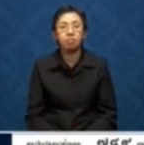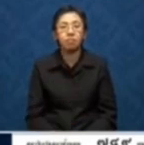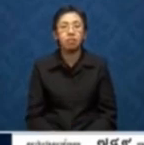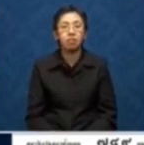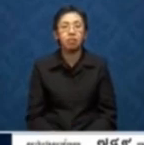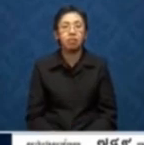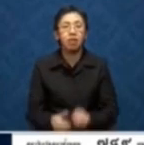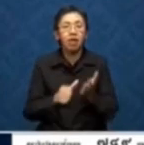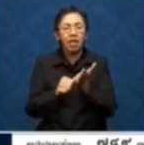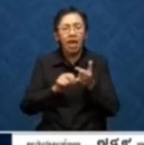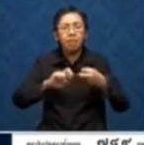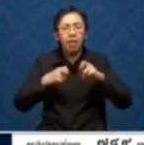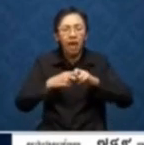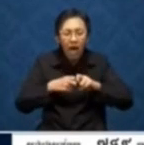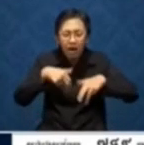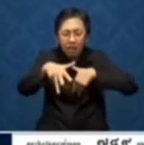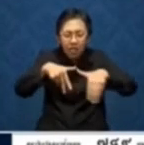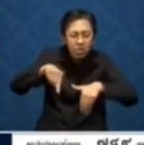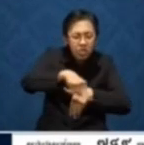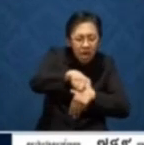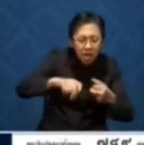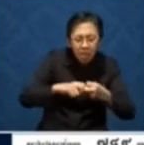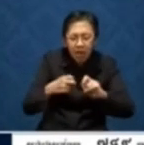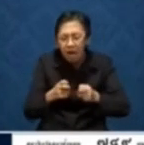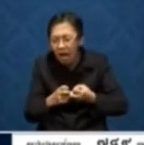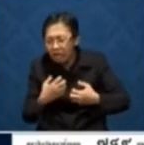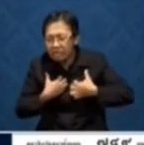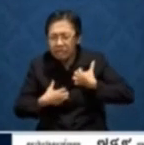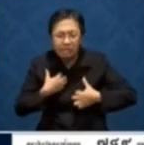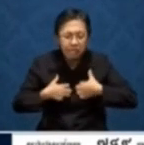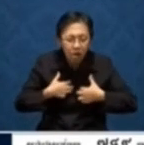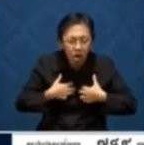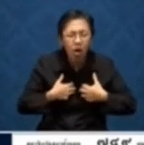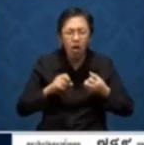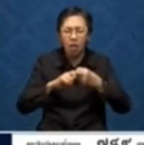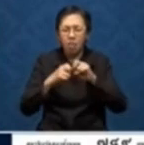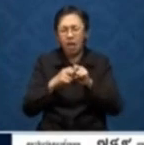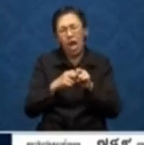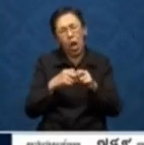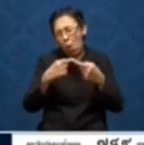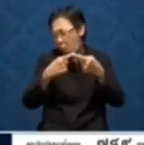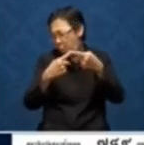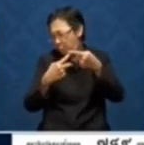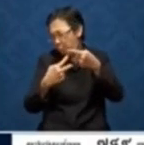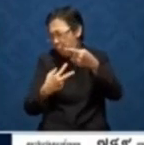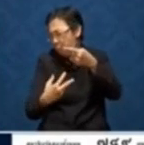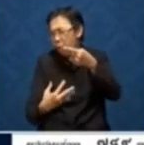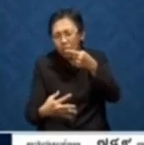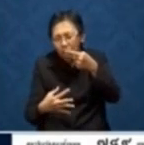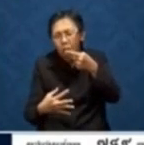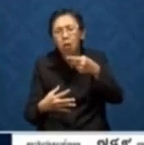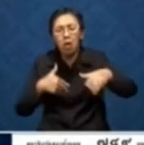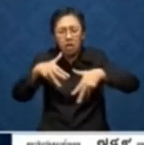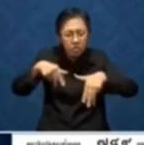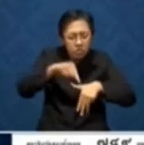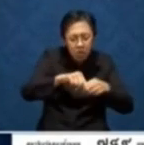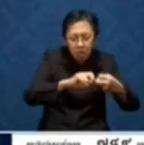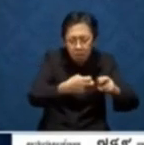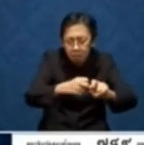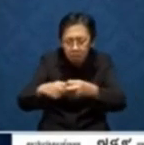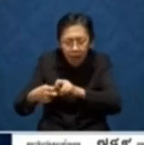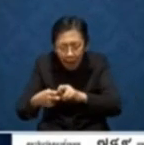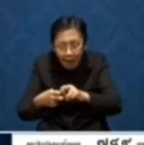ไปแก้ปัญหาปากท้องของพี่น้องประชาชนยังมีเรื่องอีก 108,009 ที่เราสามารถที่จะเ